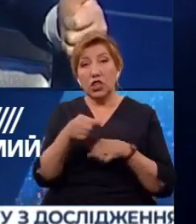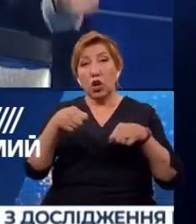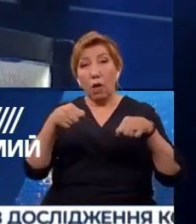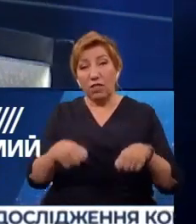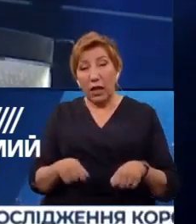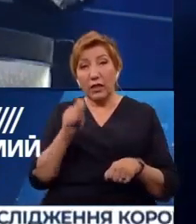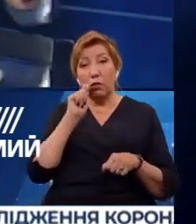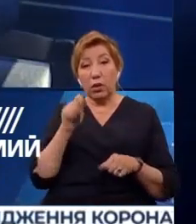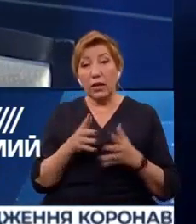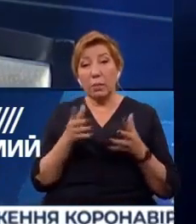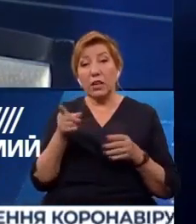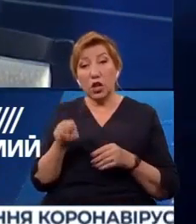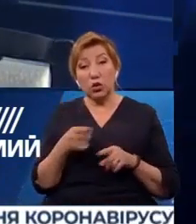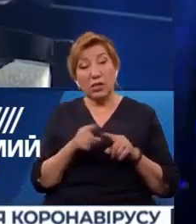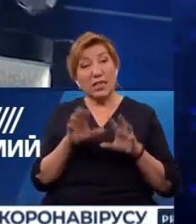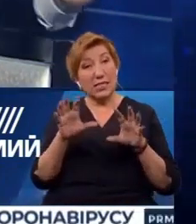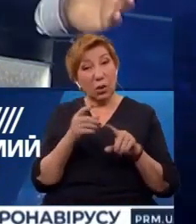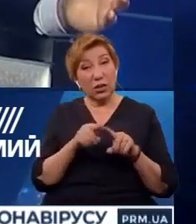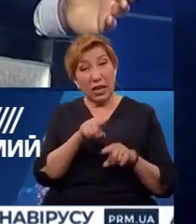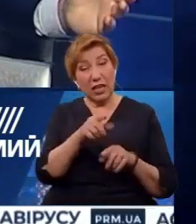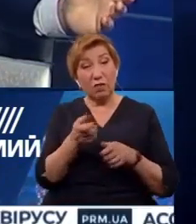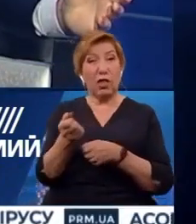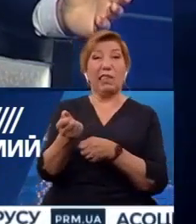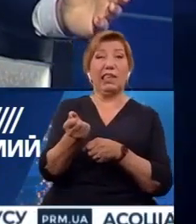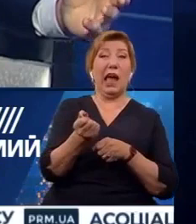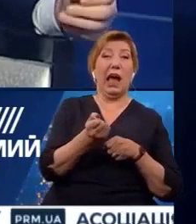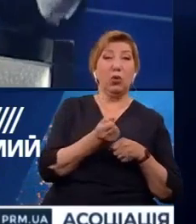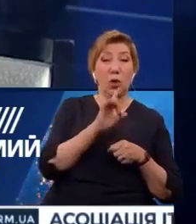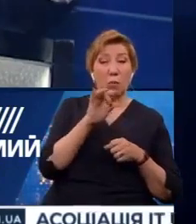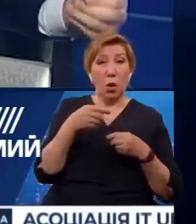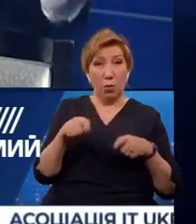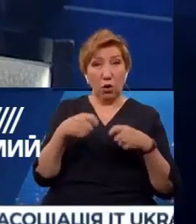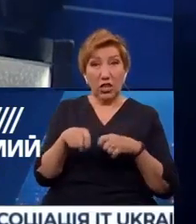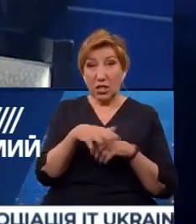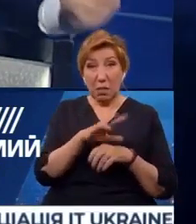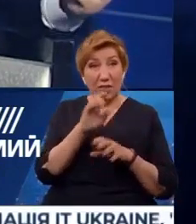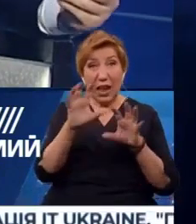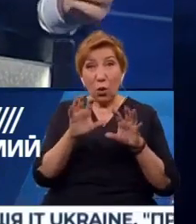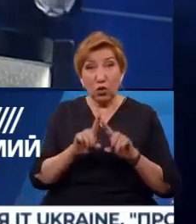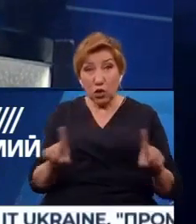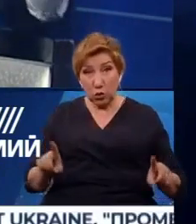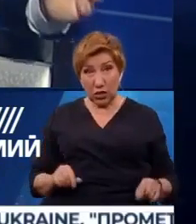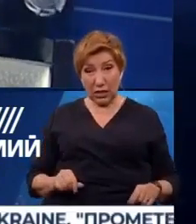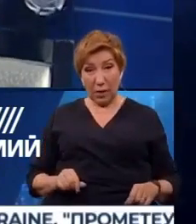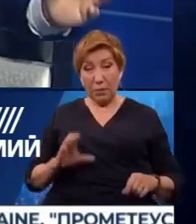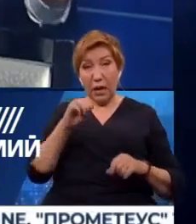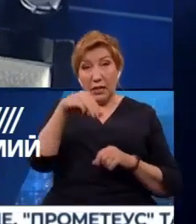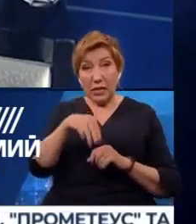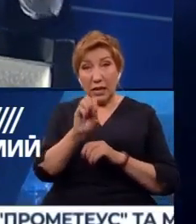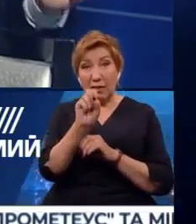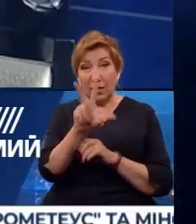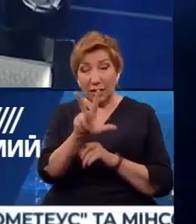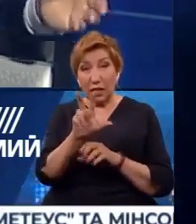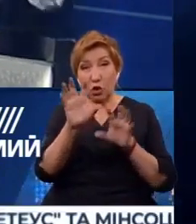в Україні. Більше того, цей закон, який вони зараз протягують про продаж землі, він не конституційний. Стаття